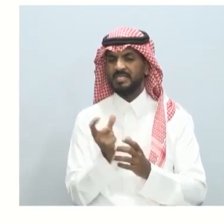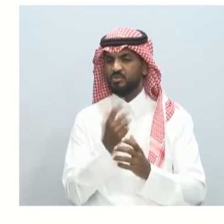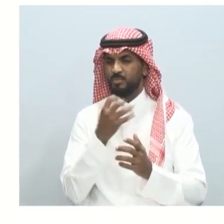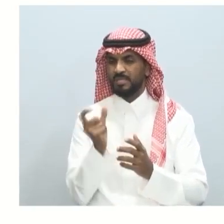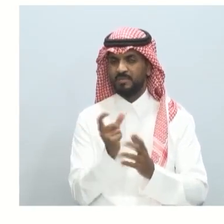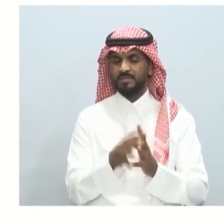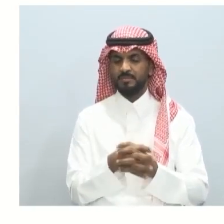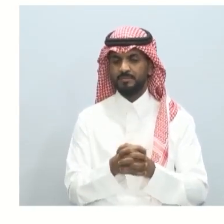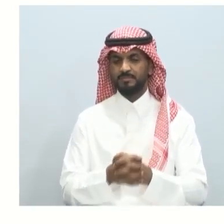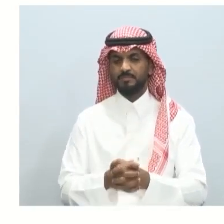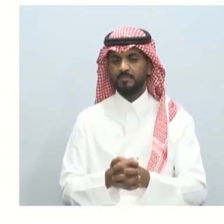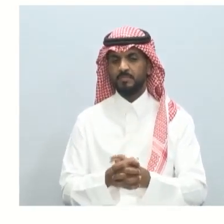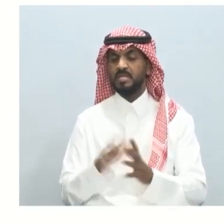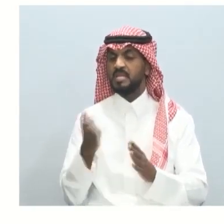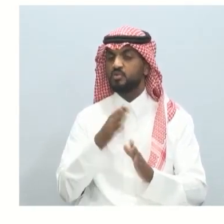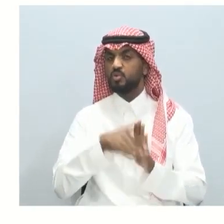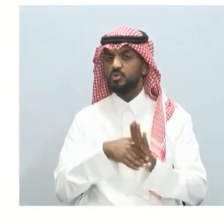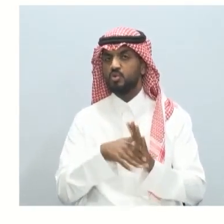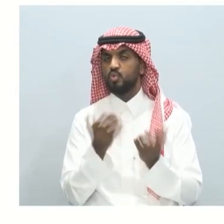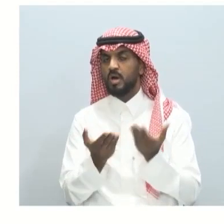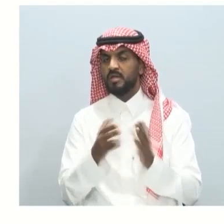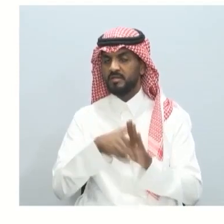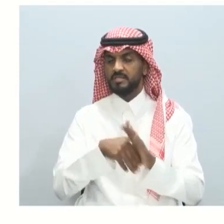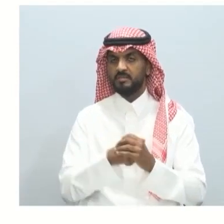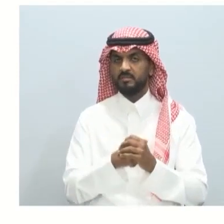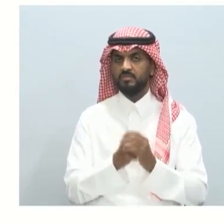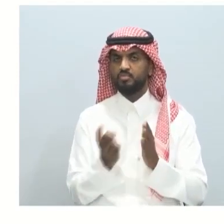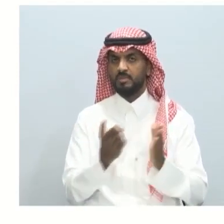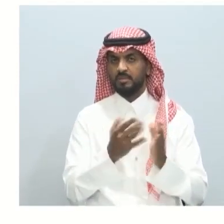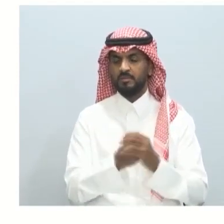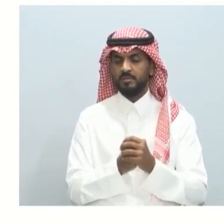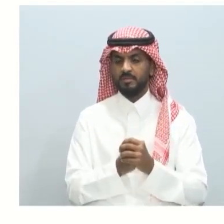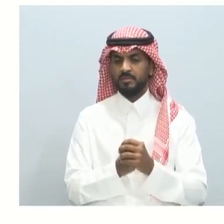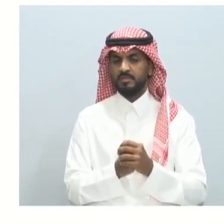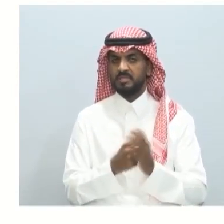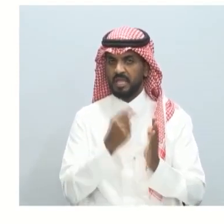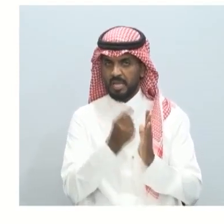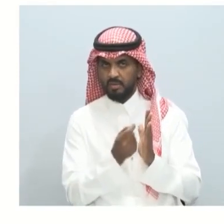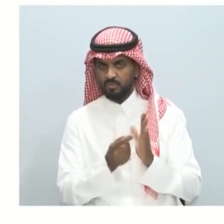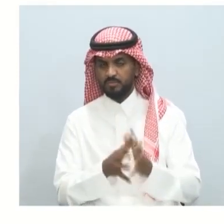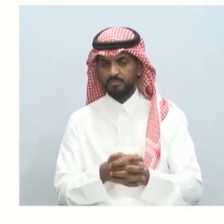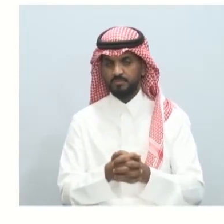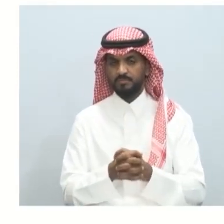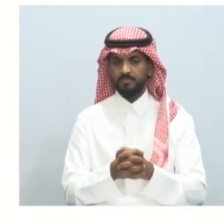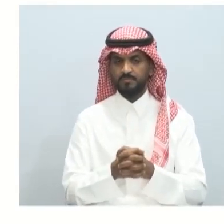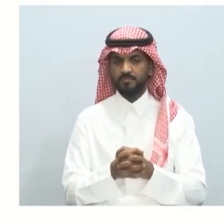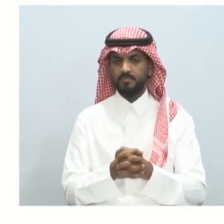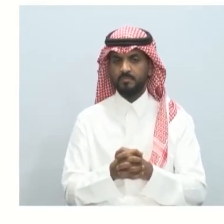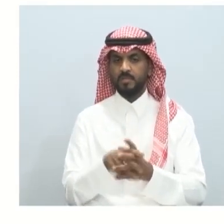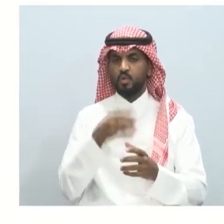سريعه وهذا هو الهدف ليس كل نصوص سنقارن نصا اخر ثم بعد ذلك سنذكر التعليق